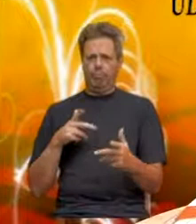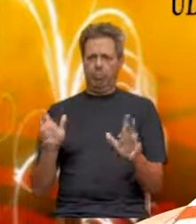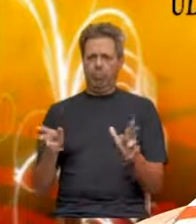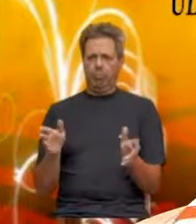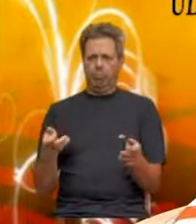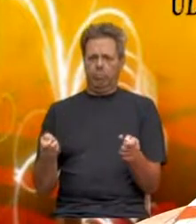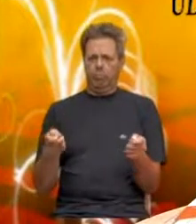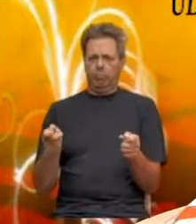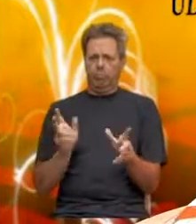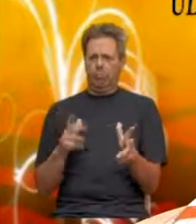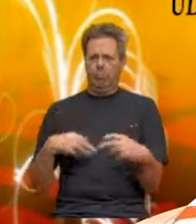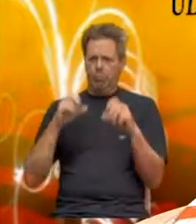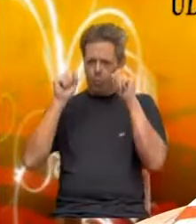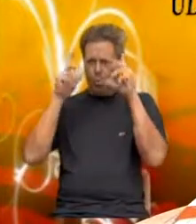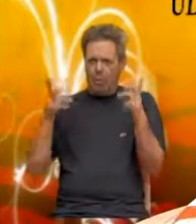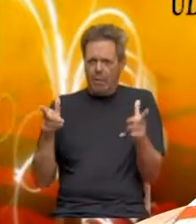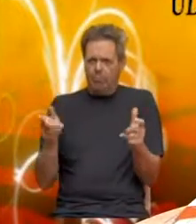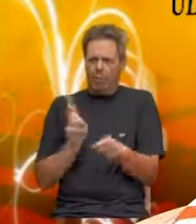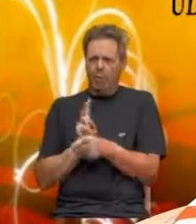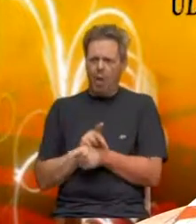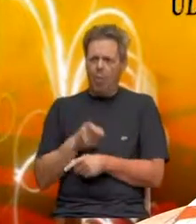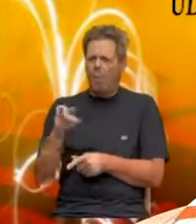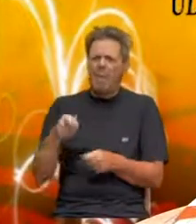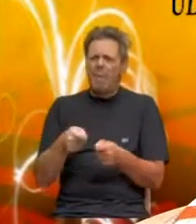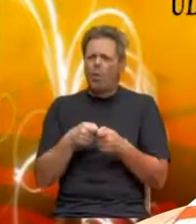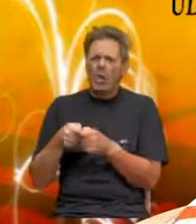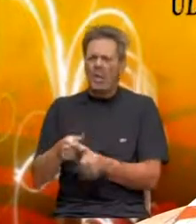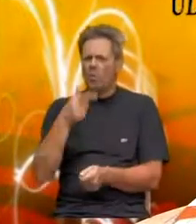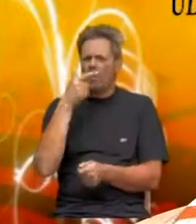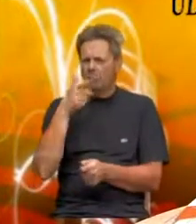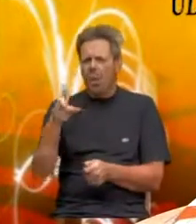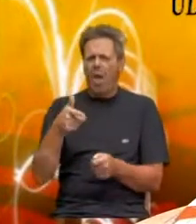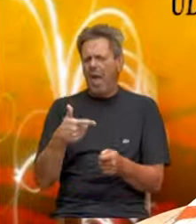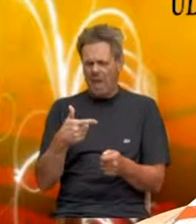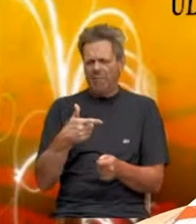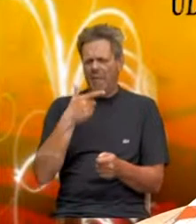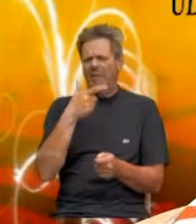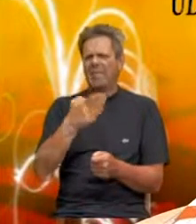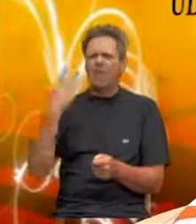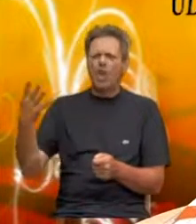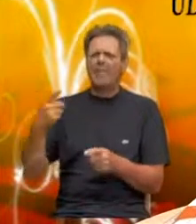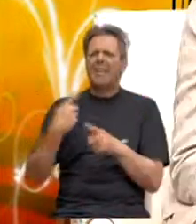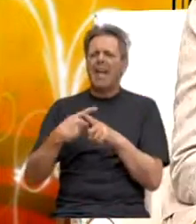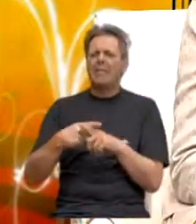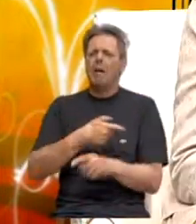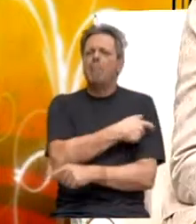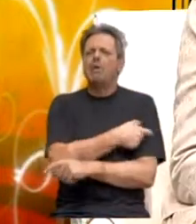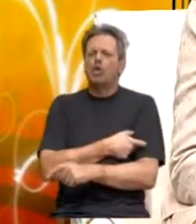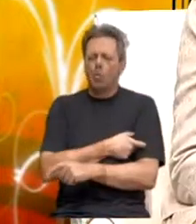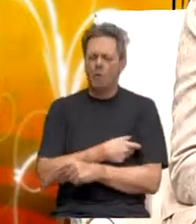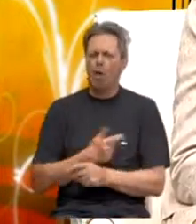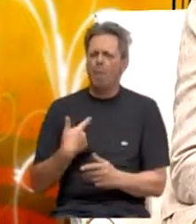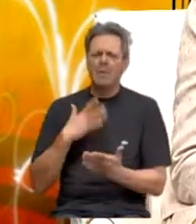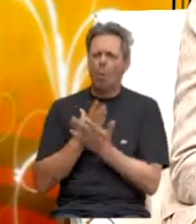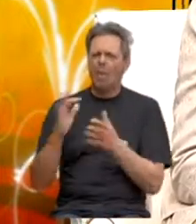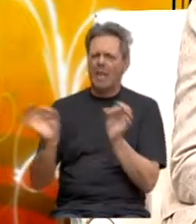dopelja. Znači, vi ste organizirani 24 sata dežu. To je interventni tim, tako? Tako je. 24 sata smo pripravni